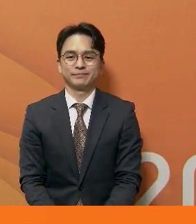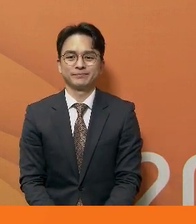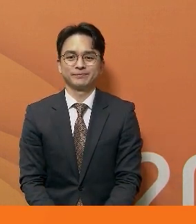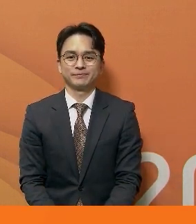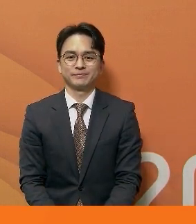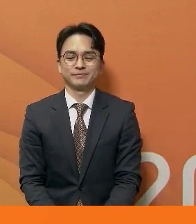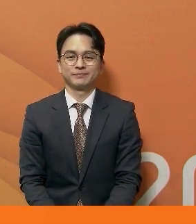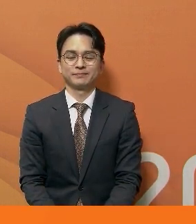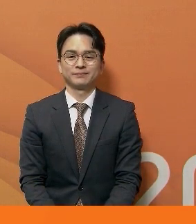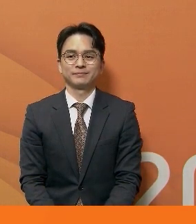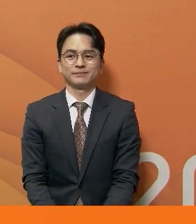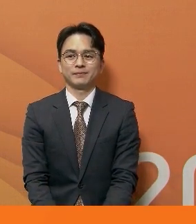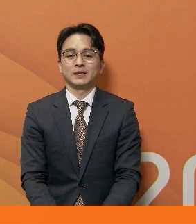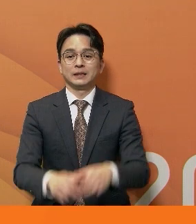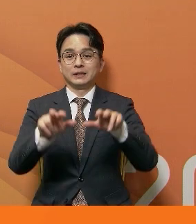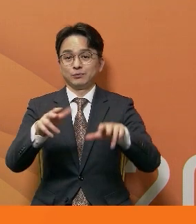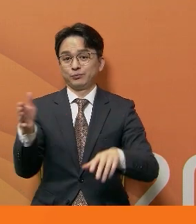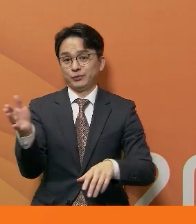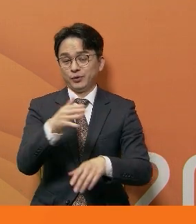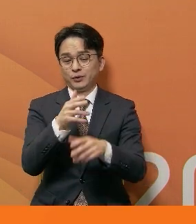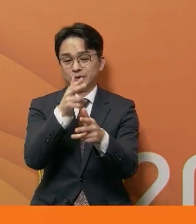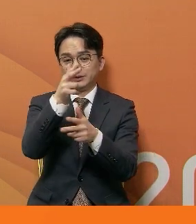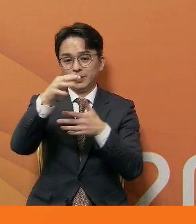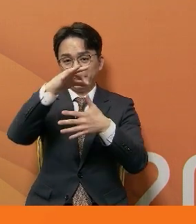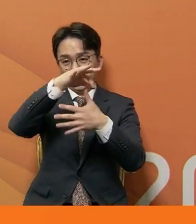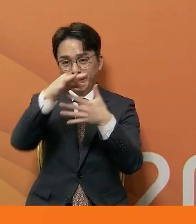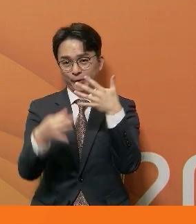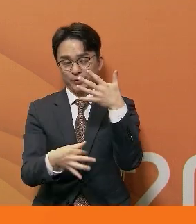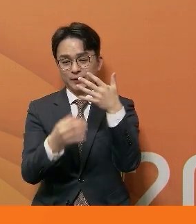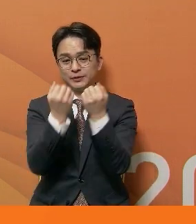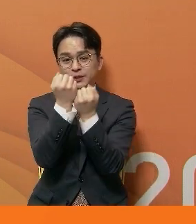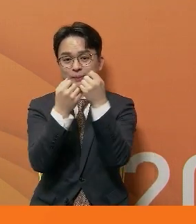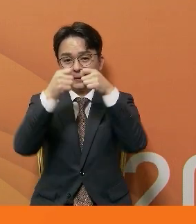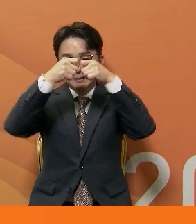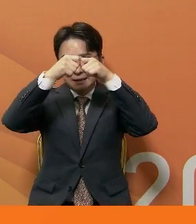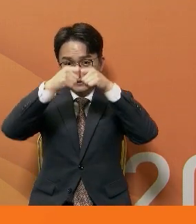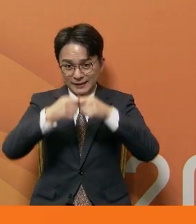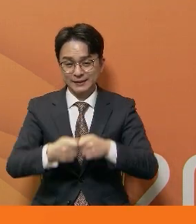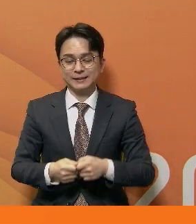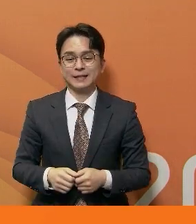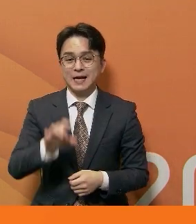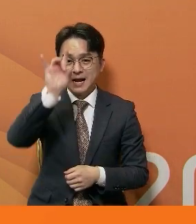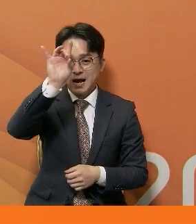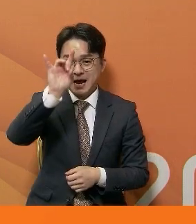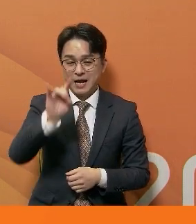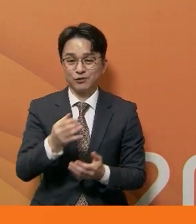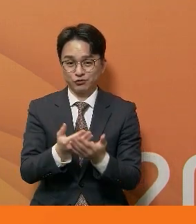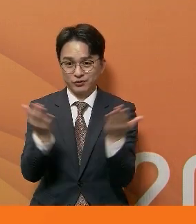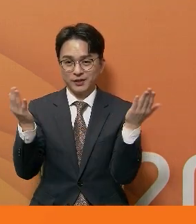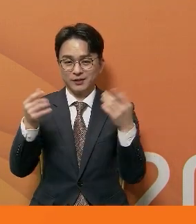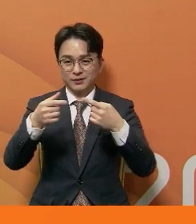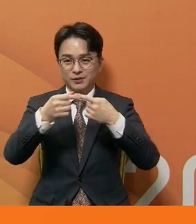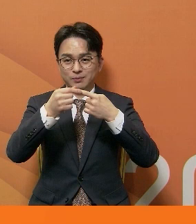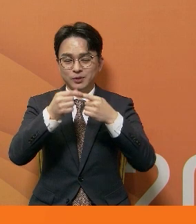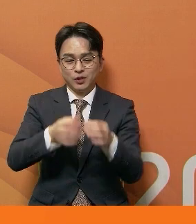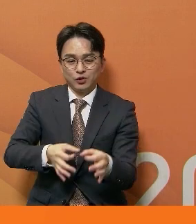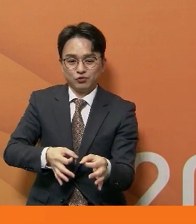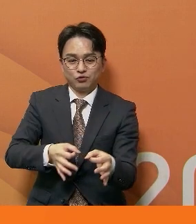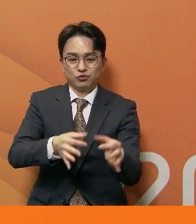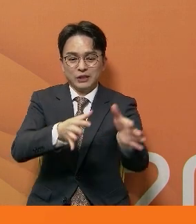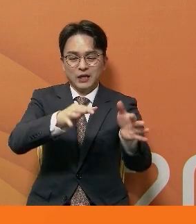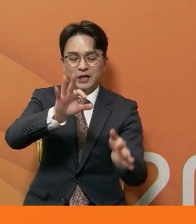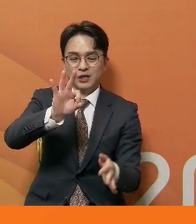그럼 지금부터 이제 각 사업별로 좀 자세한 설명을 드리도록 할 텐데요 먼저 투자 위치 지원에 대해서